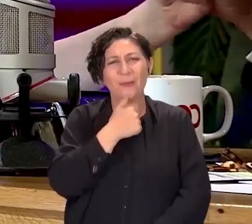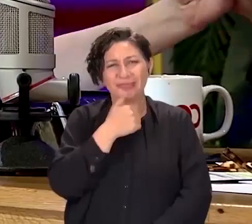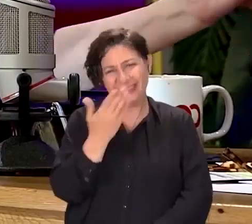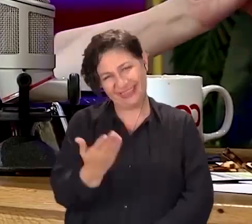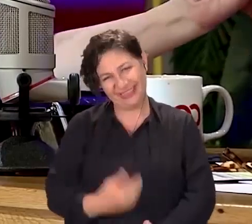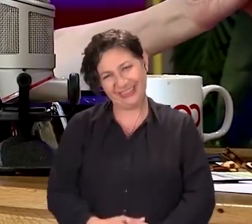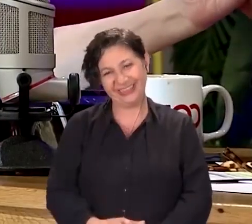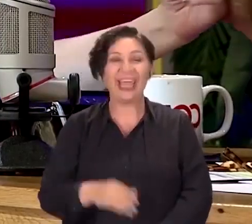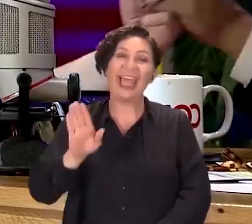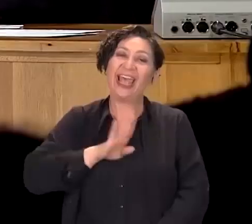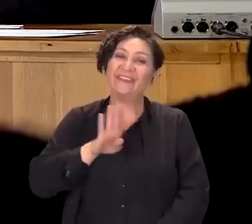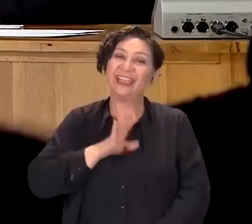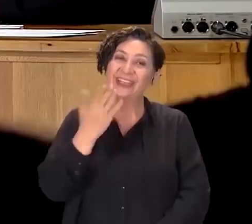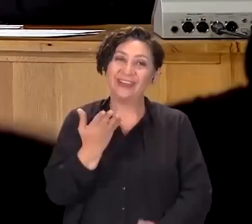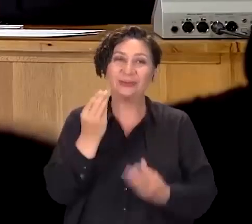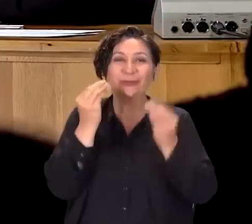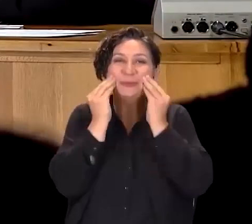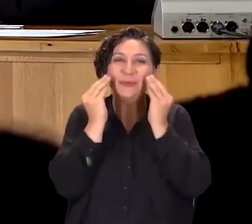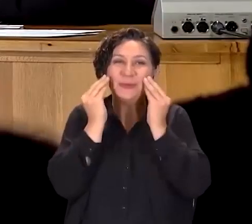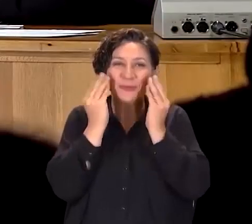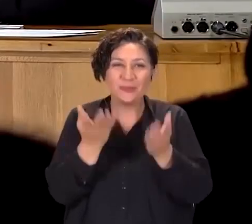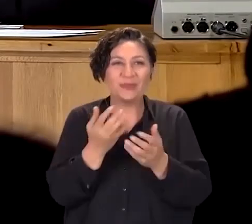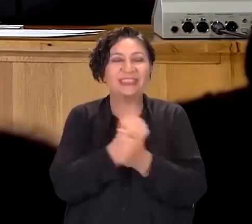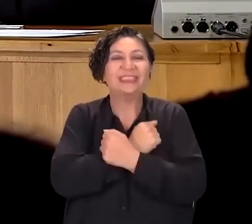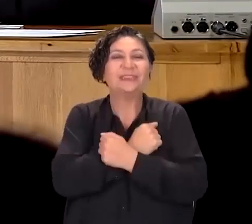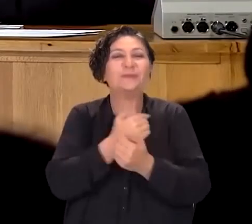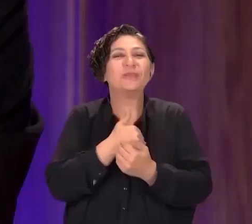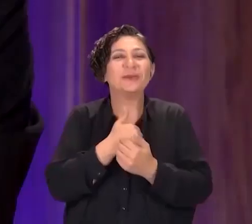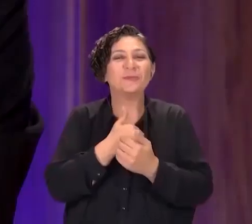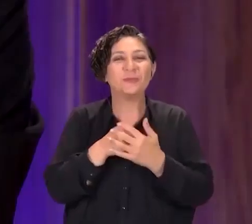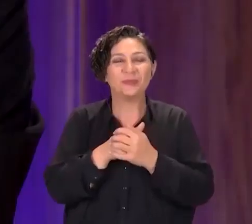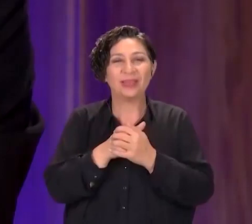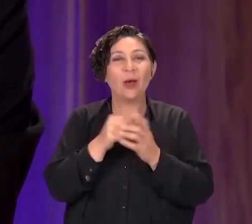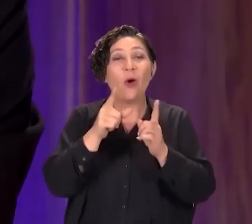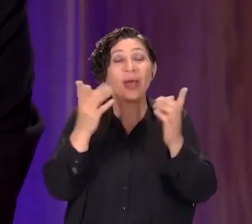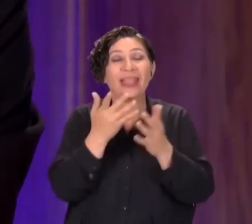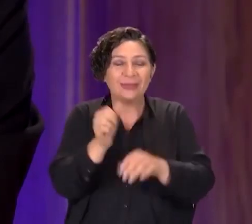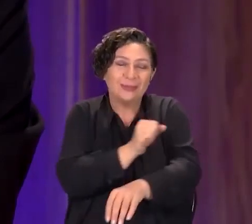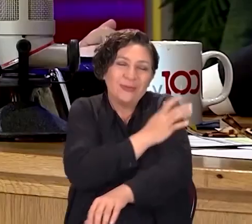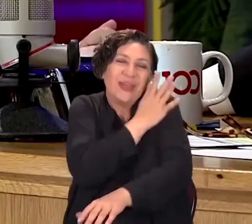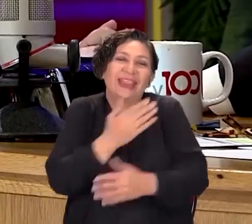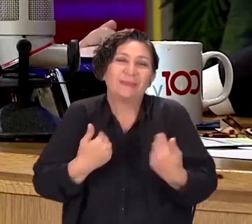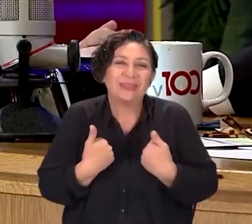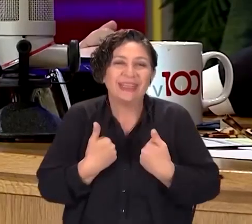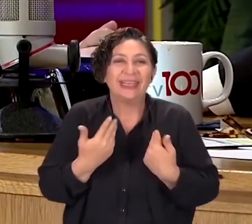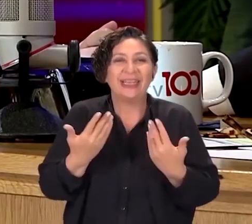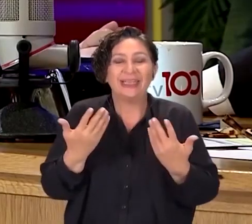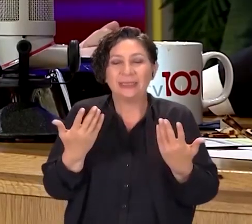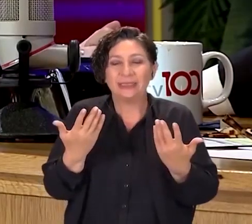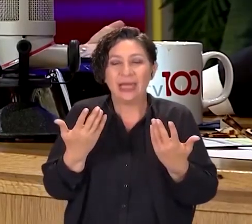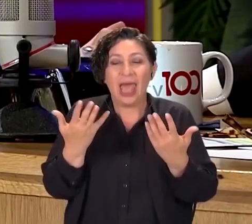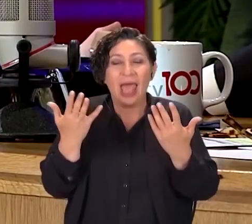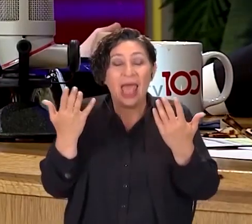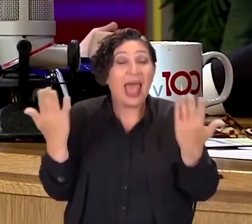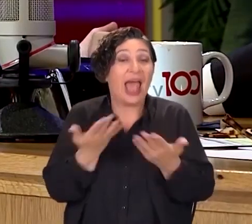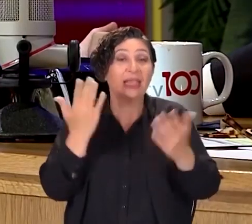babasın. Evladım var, çok öpüyorum. Canım benim, gerçekten bak o kadar duygulandım ki. Hele en